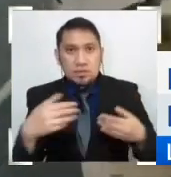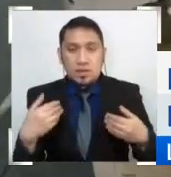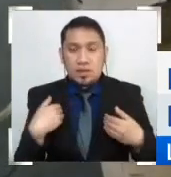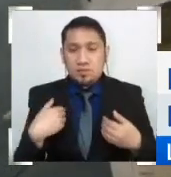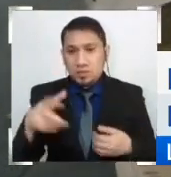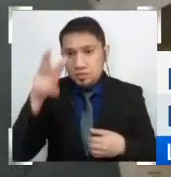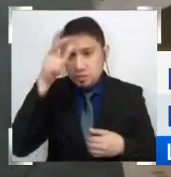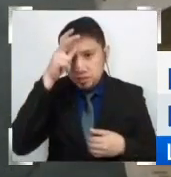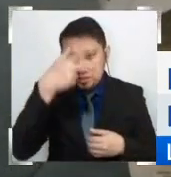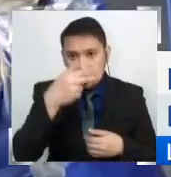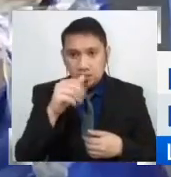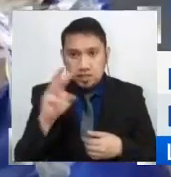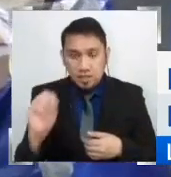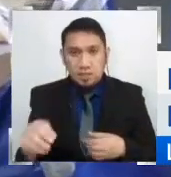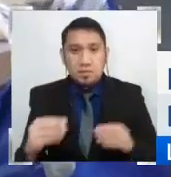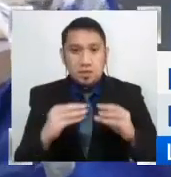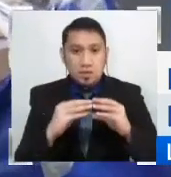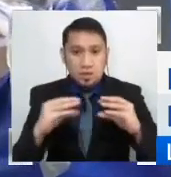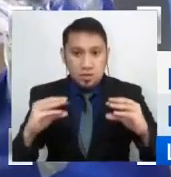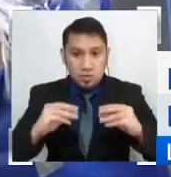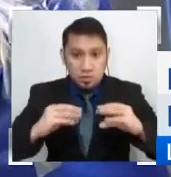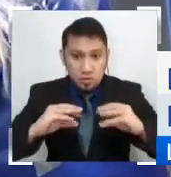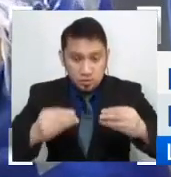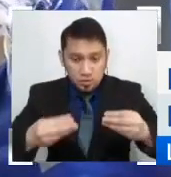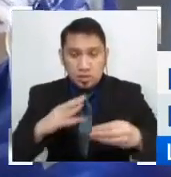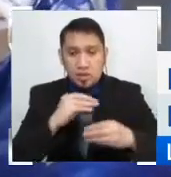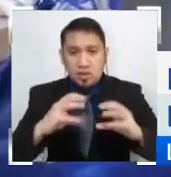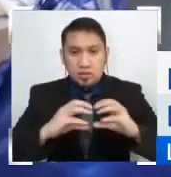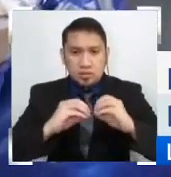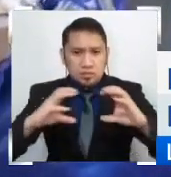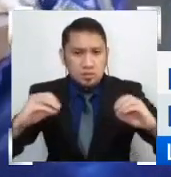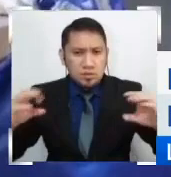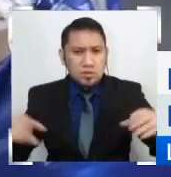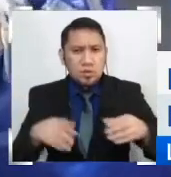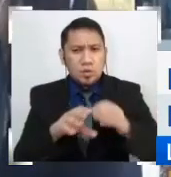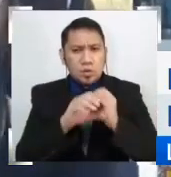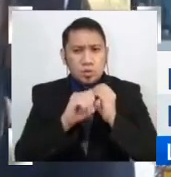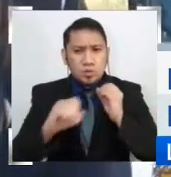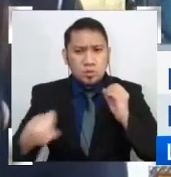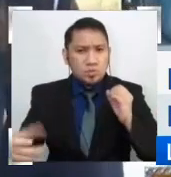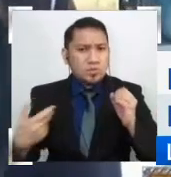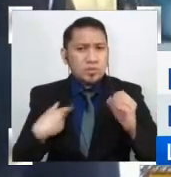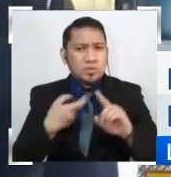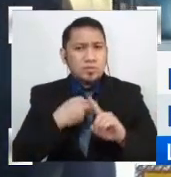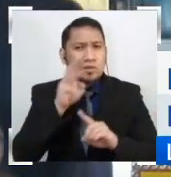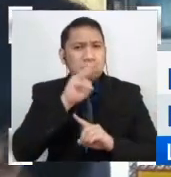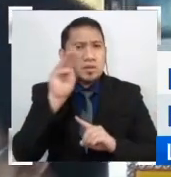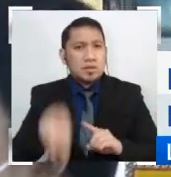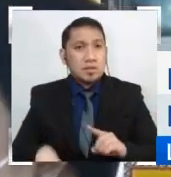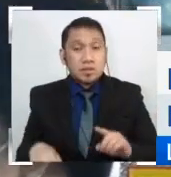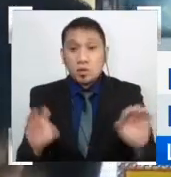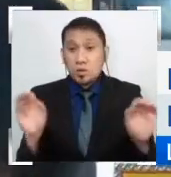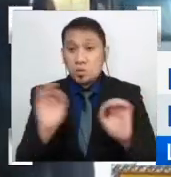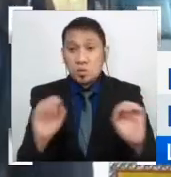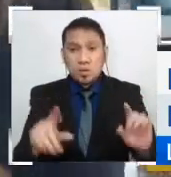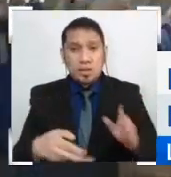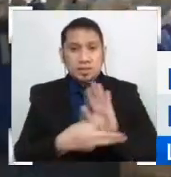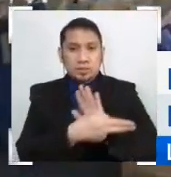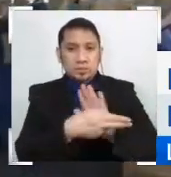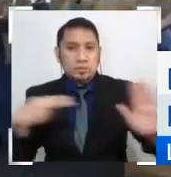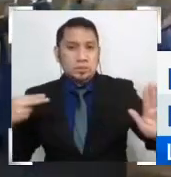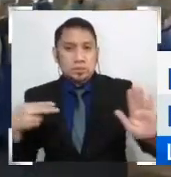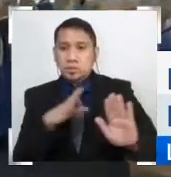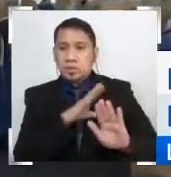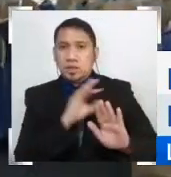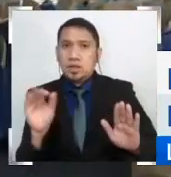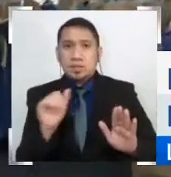pork Shanghai at sausage. Galing Maynila ang nakumpiskang mga produkto. Bukod po sa walang label, hindi refrigerated ang